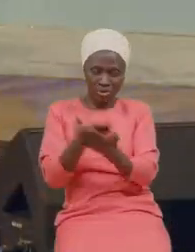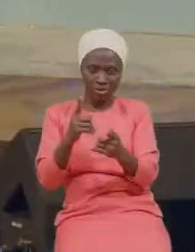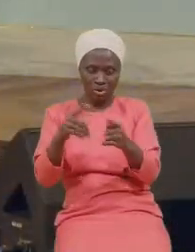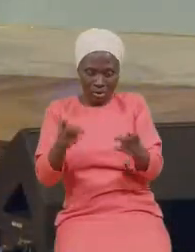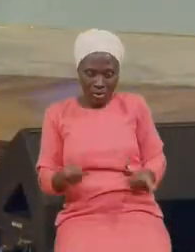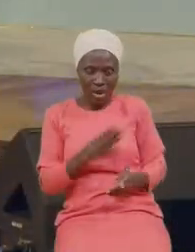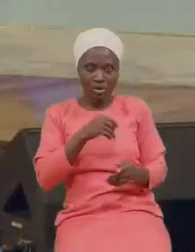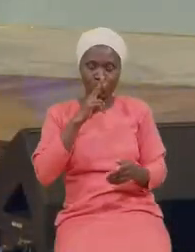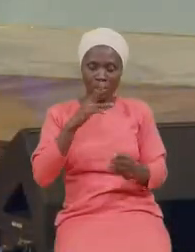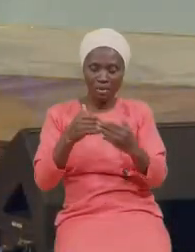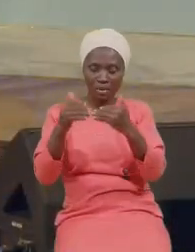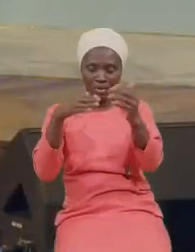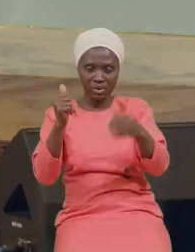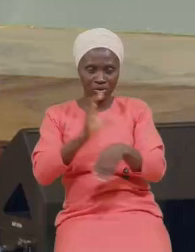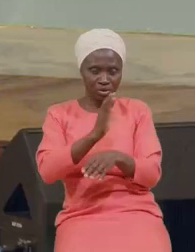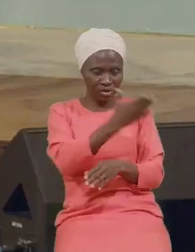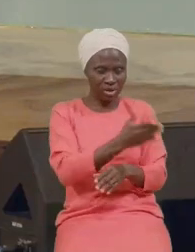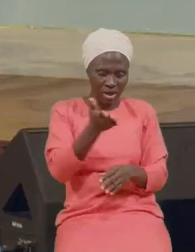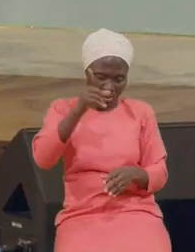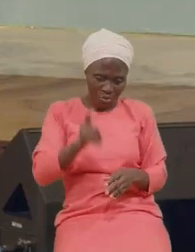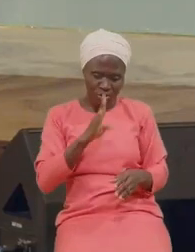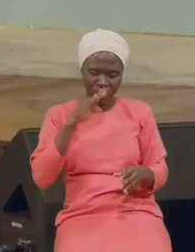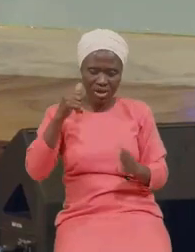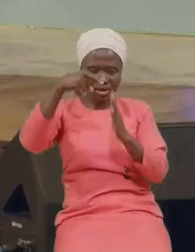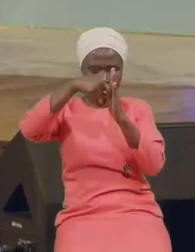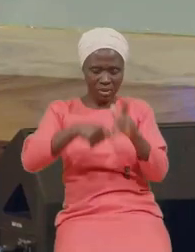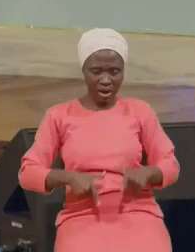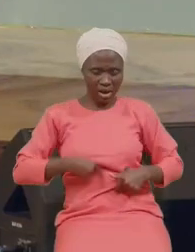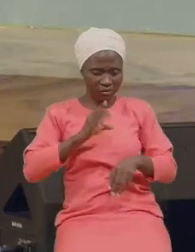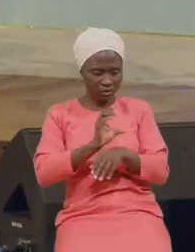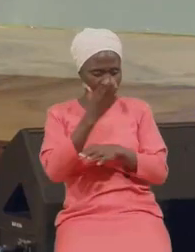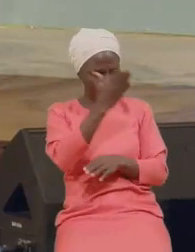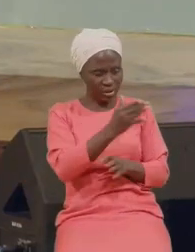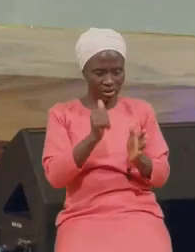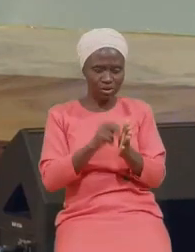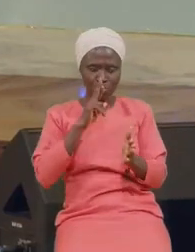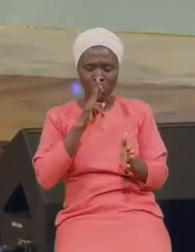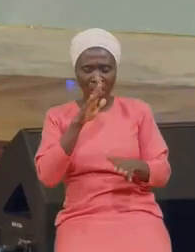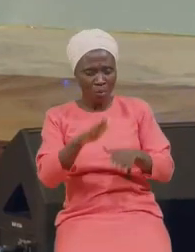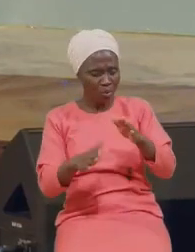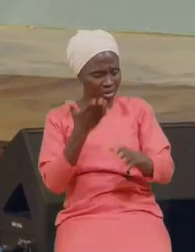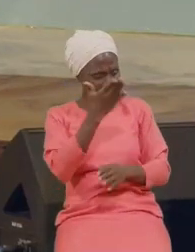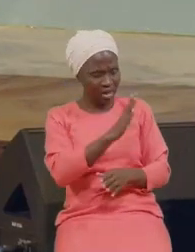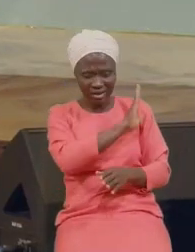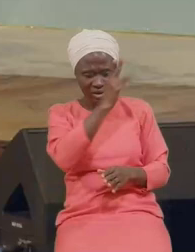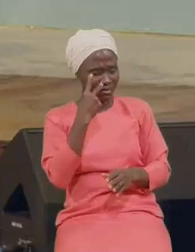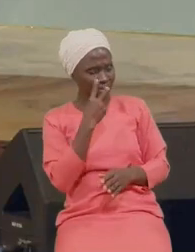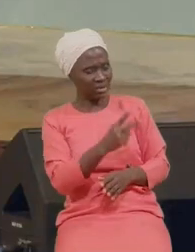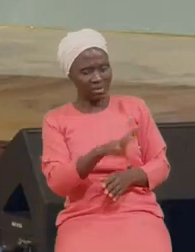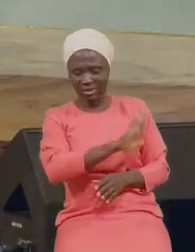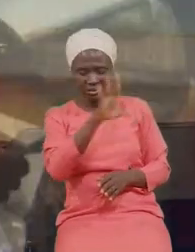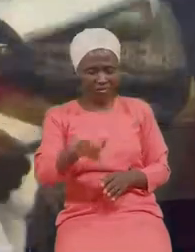il faut qu'il y ait la vie profonde dans ce lieu là que tu passes chaque fois tu n'as jamais vu l'église de la vie profond là-bas